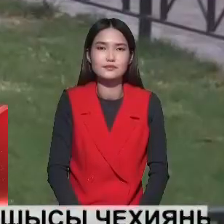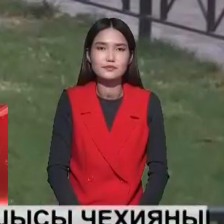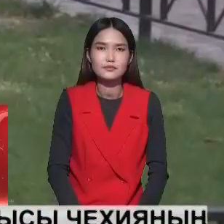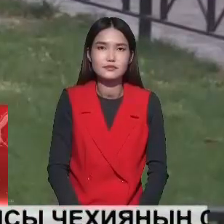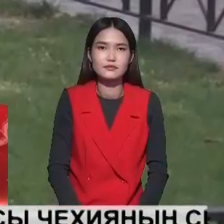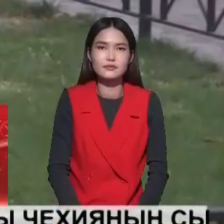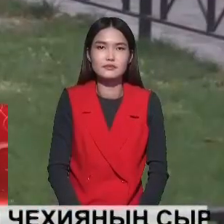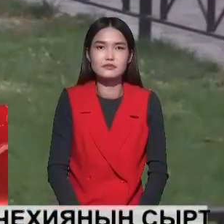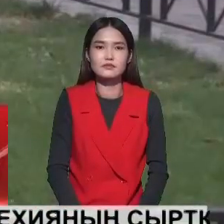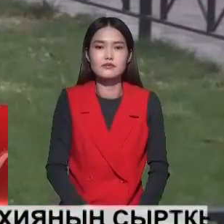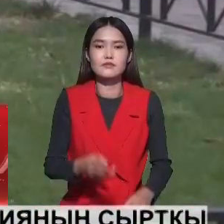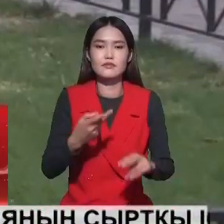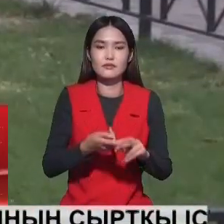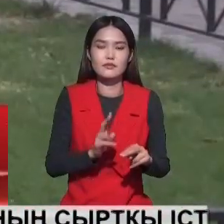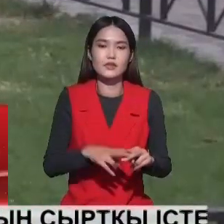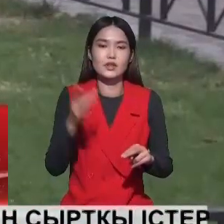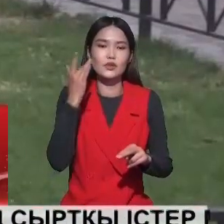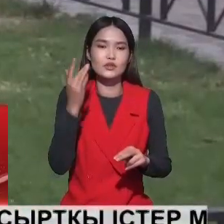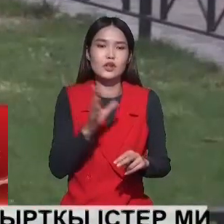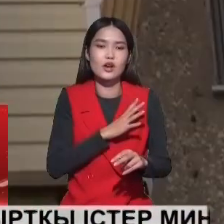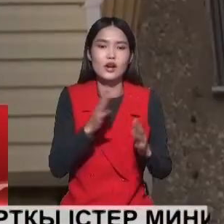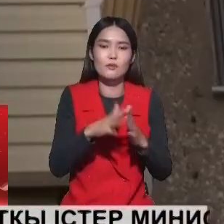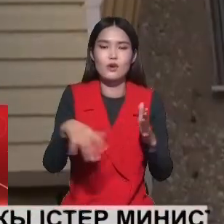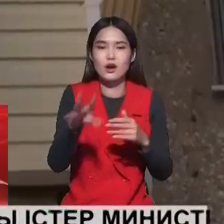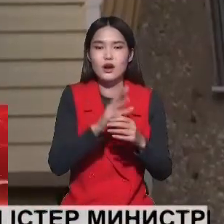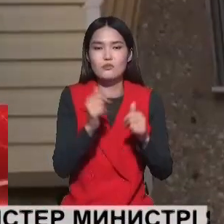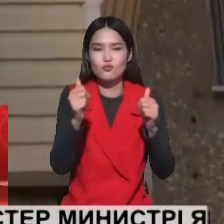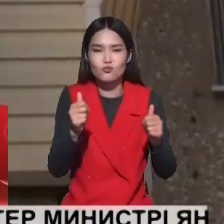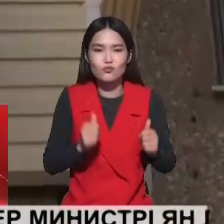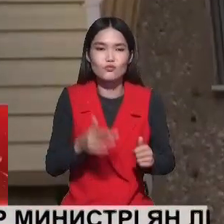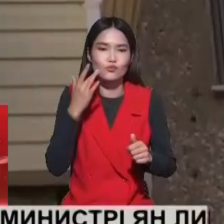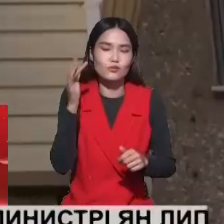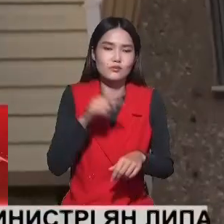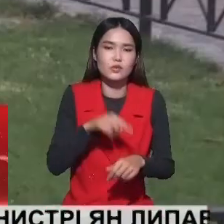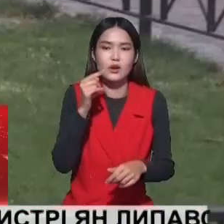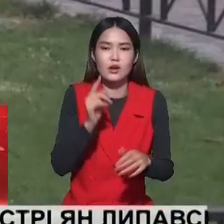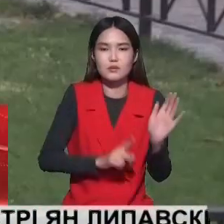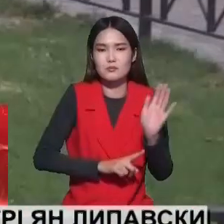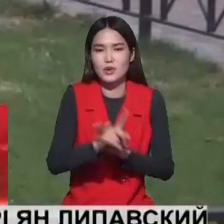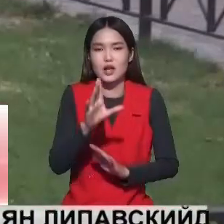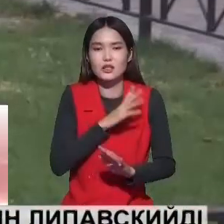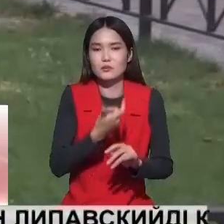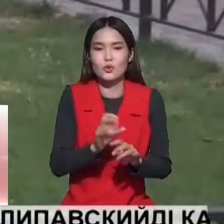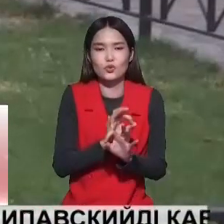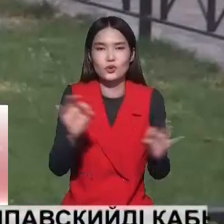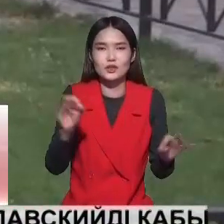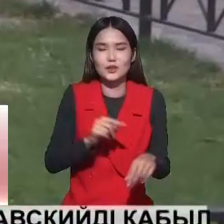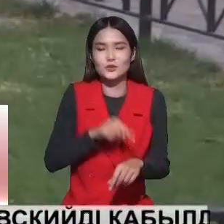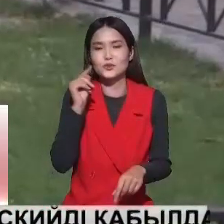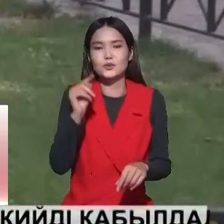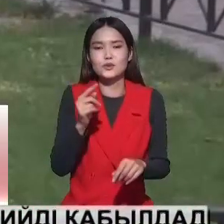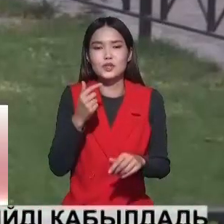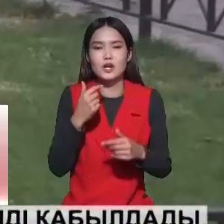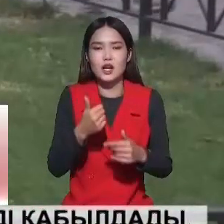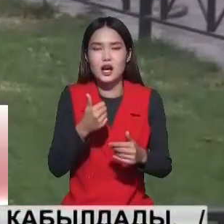Тұрғындардың өздерінің рұқсатымен барлық үйлерге қазір үлестіретін боламыз. Бұдан бөлек те бізде басқа да акциялар бар. Өте ауқымды етіп қаламызда